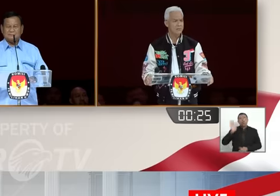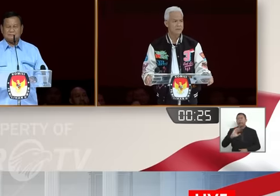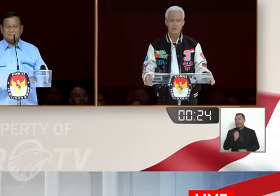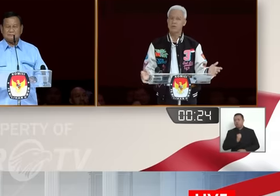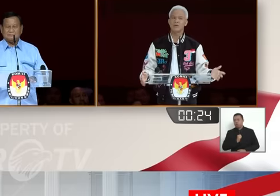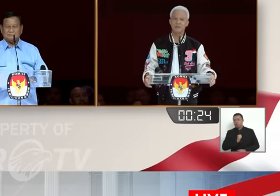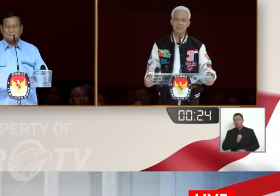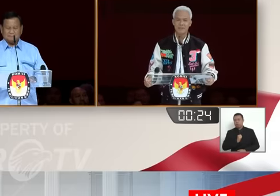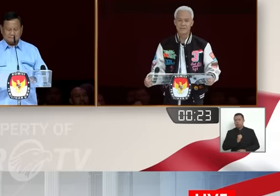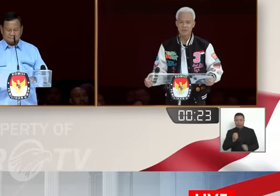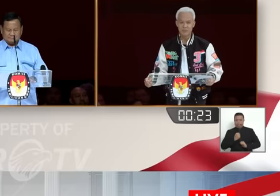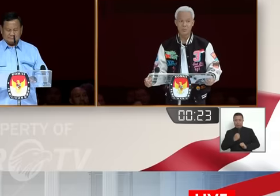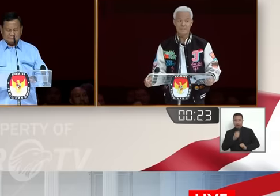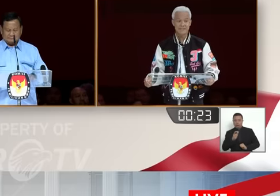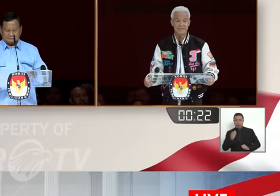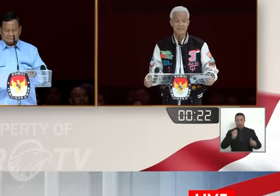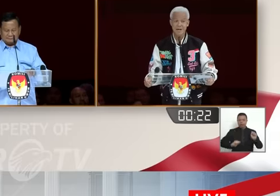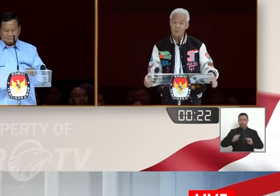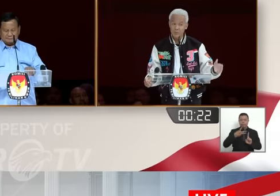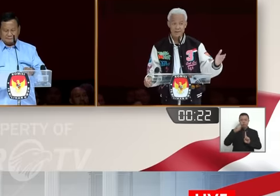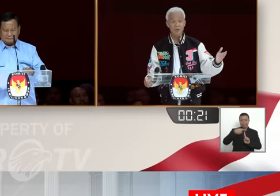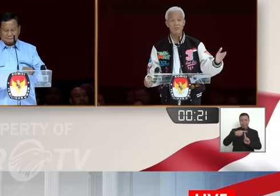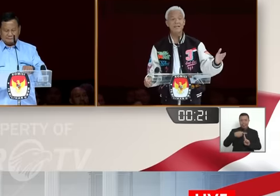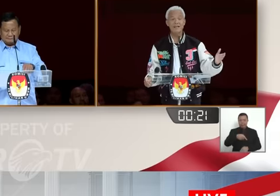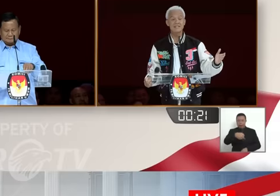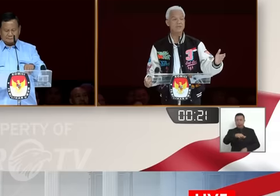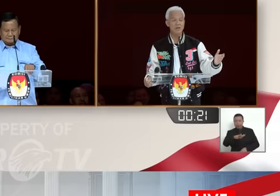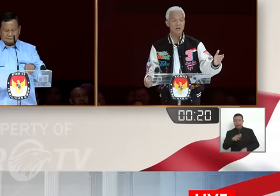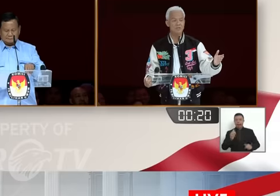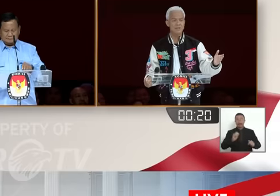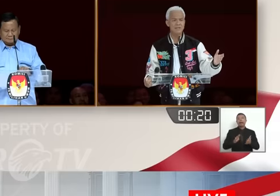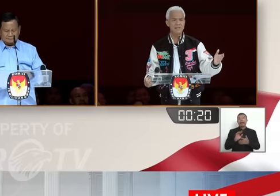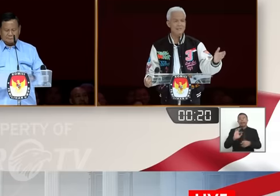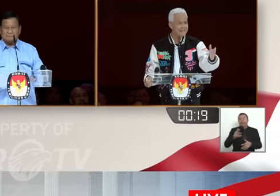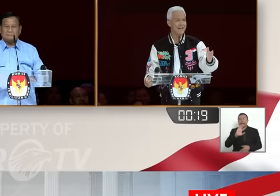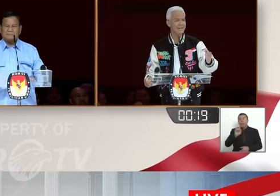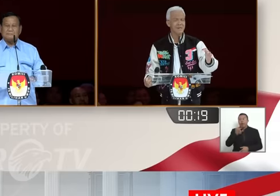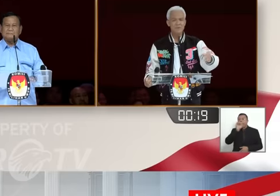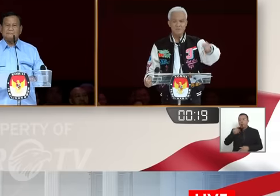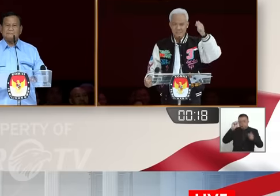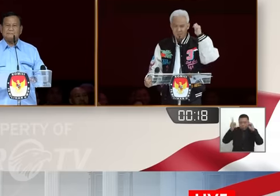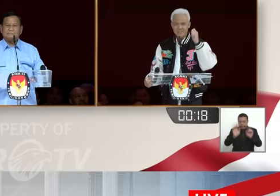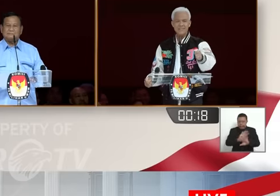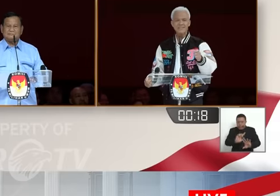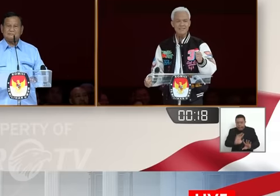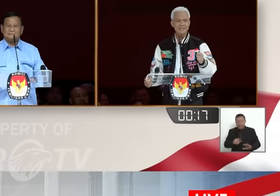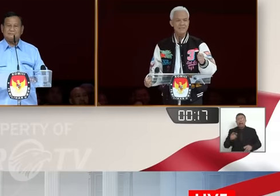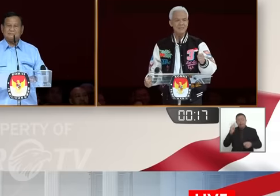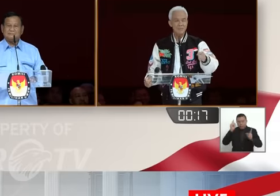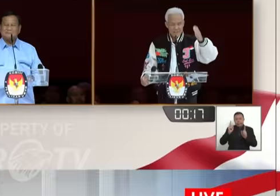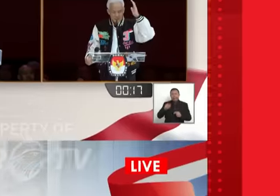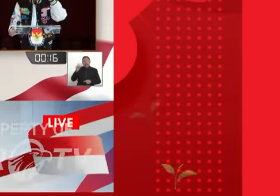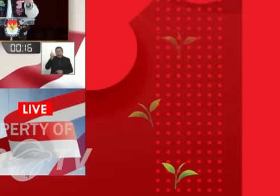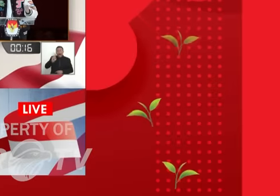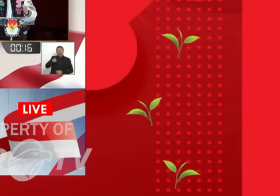menuduh punya tanggung jawab untuk membuktikan tuduhan tersebut dan silakan dimaksimalkan eh apa pembuktiannya